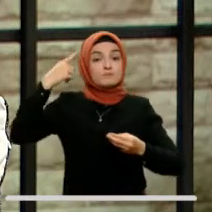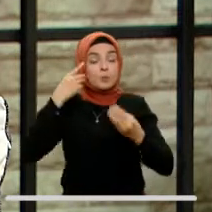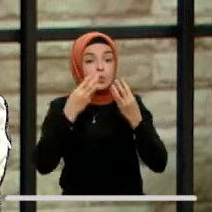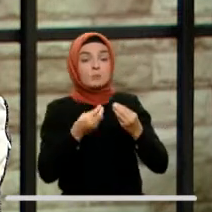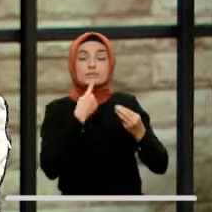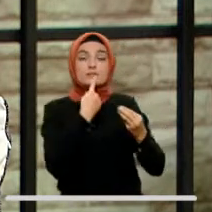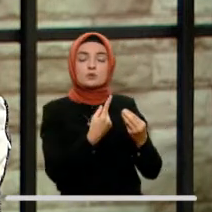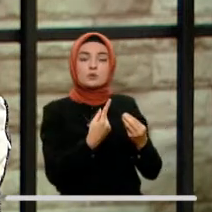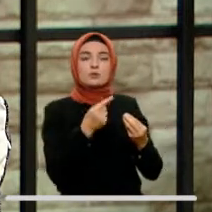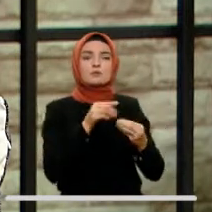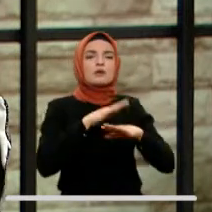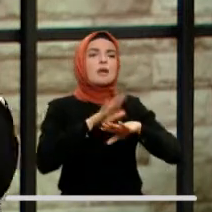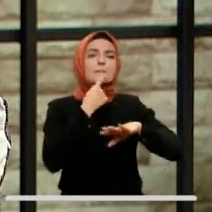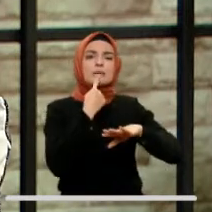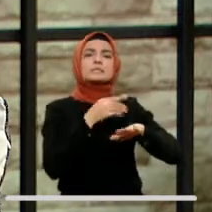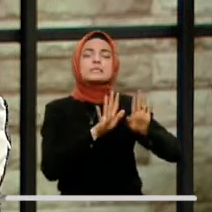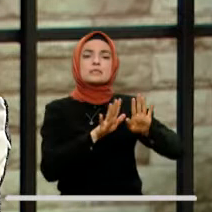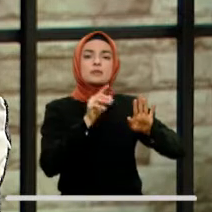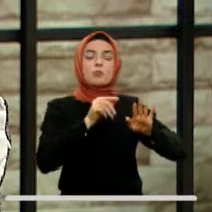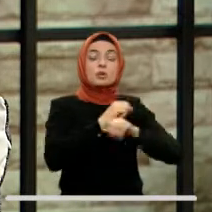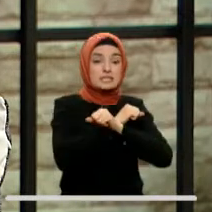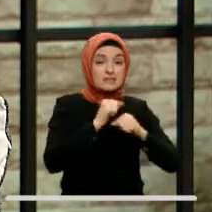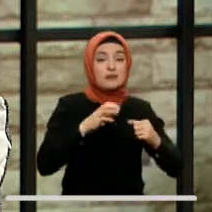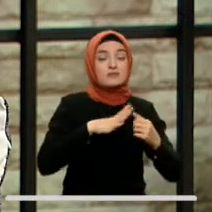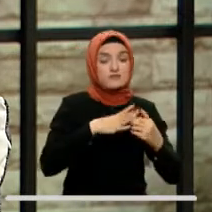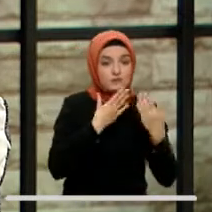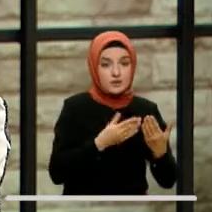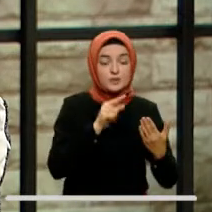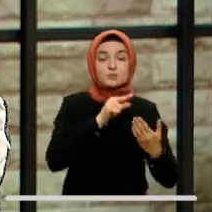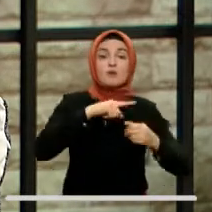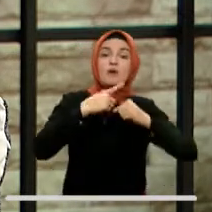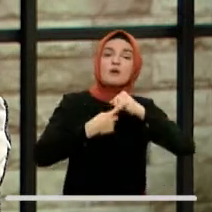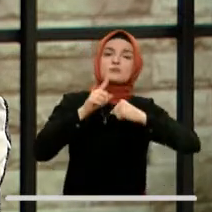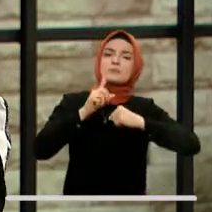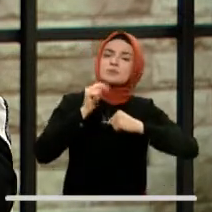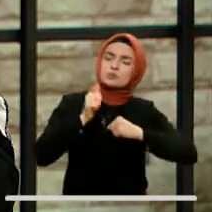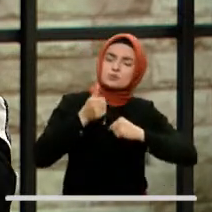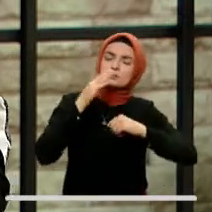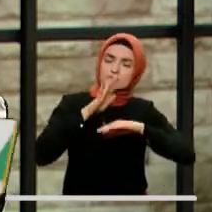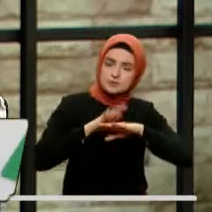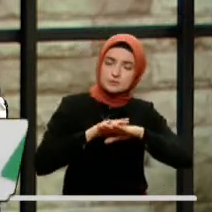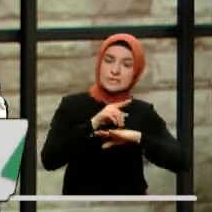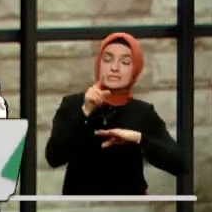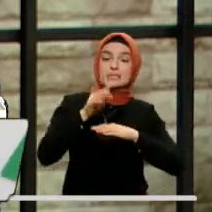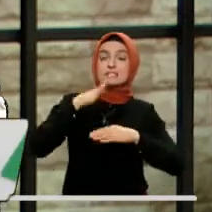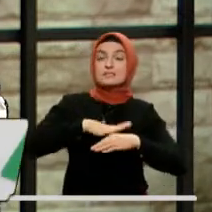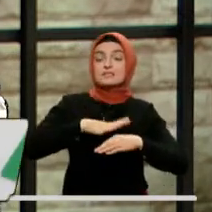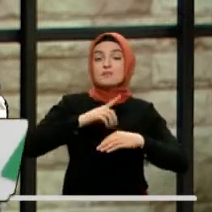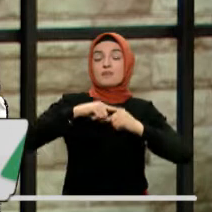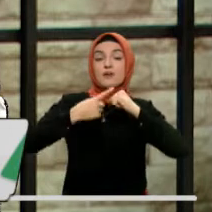yapmayacaksın, şöyle böyle değil de bak böyle böyle zararları var. Biz bunu haftada bir gün yapıyoruz. Senin istediğin şeyi haftada bir